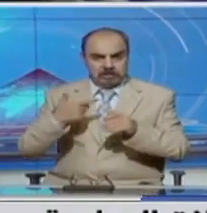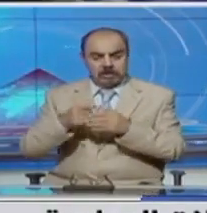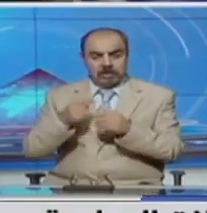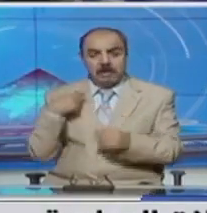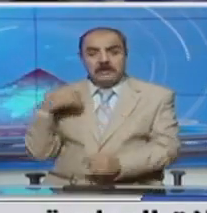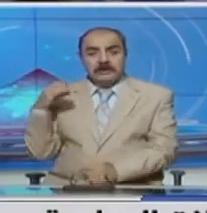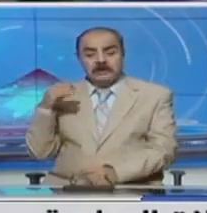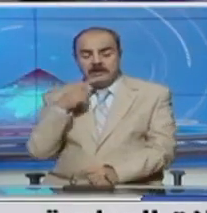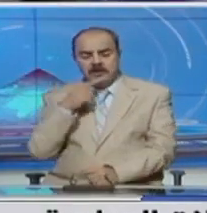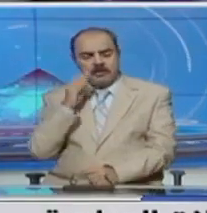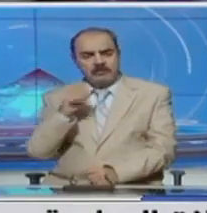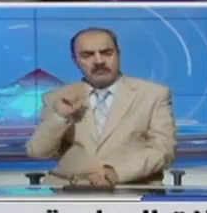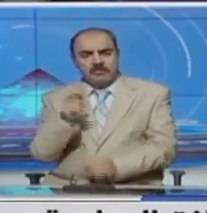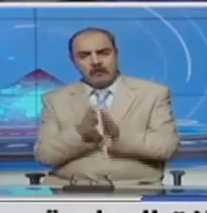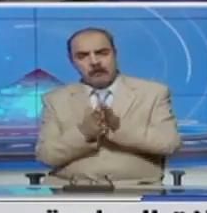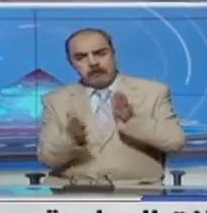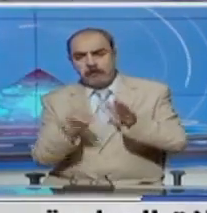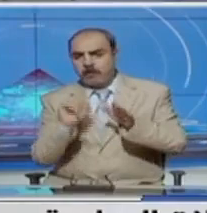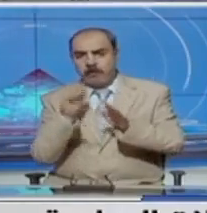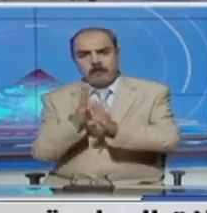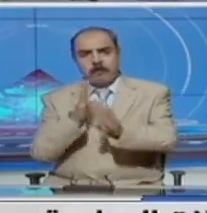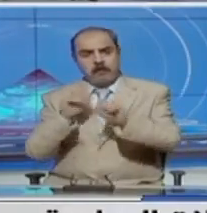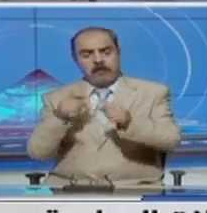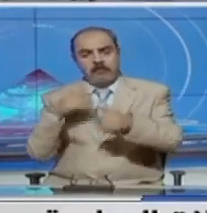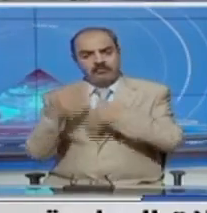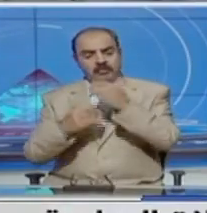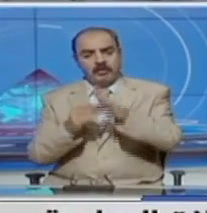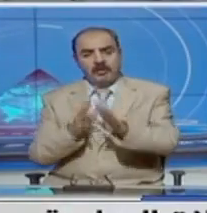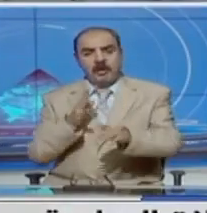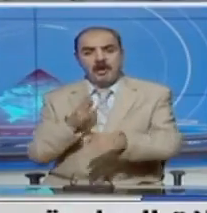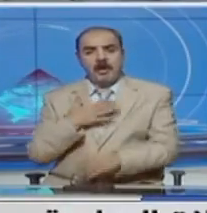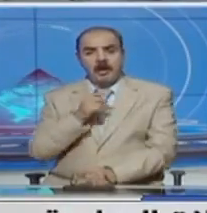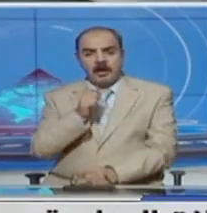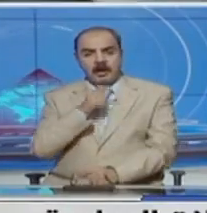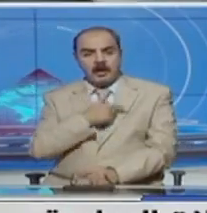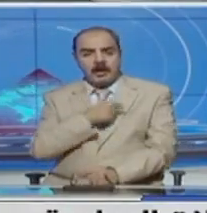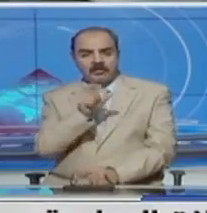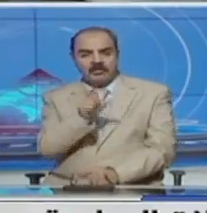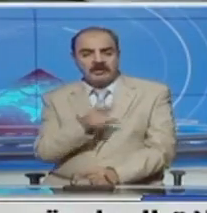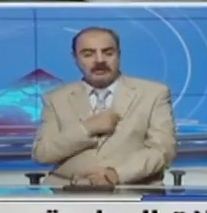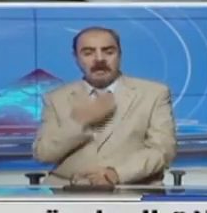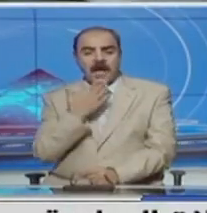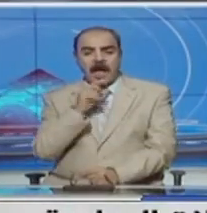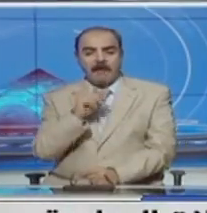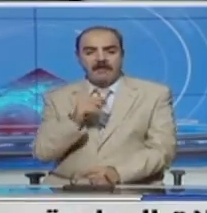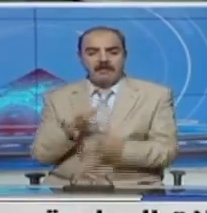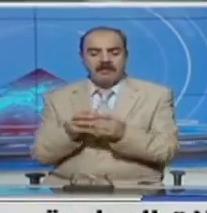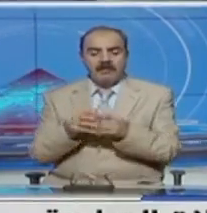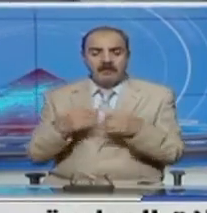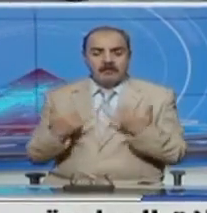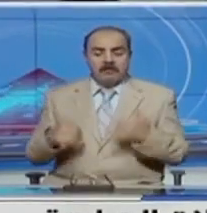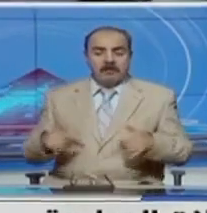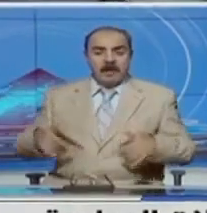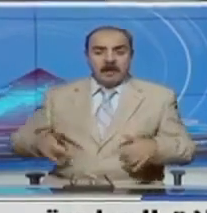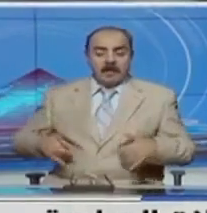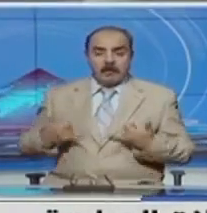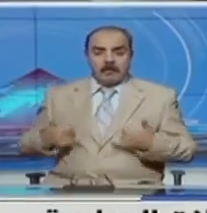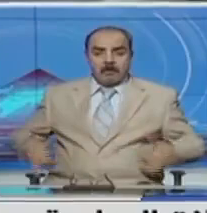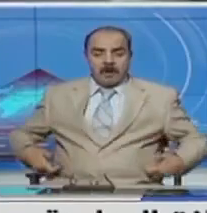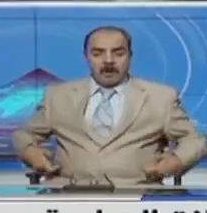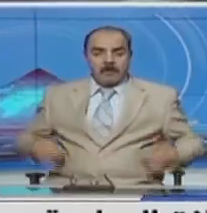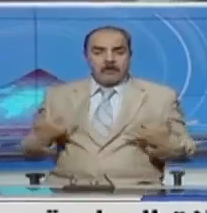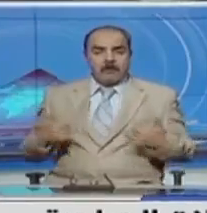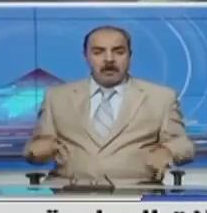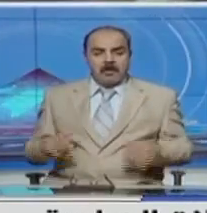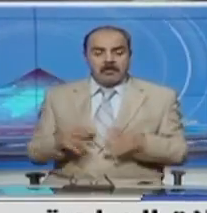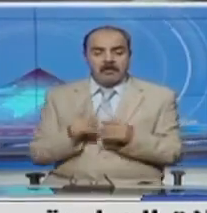الرئيس بالقضاء على قوائم الانتظار، ومنها حالة أحمد عبد الستار التي كانت تعاني من فشل كبدي وكلوي، وهي